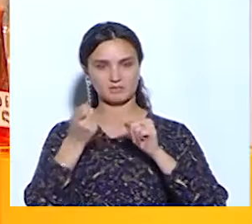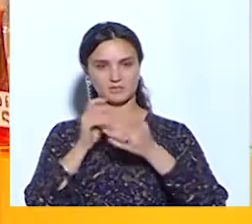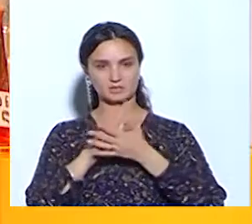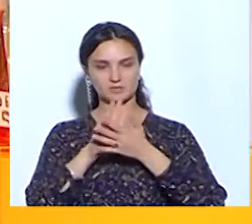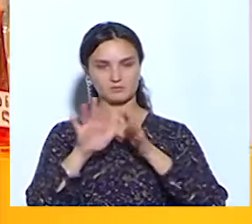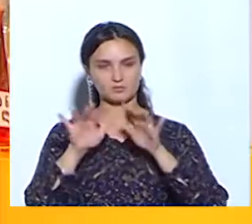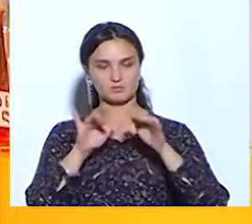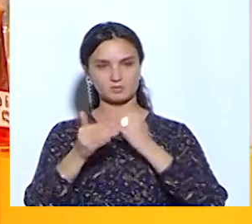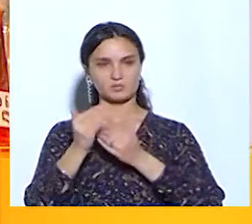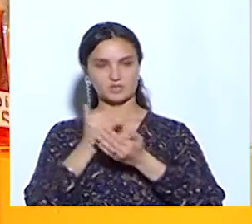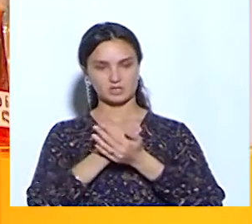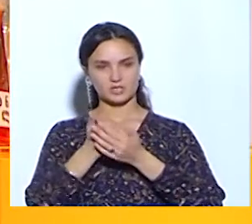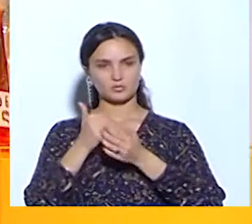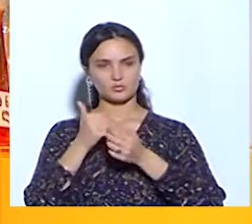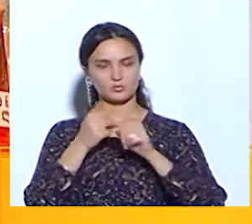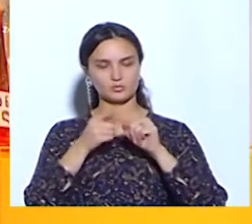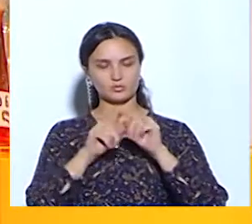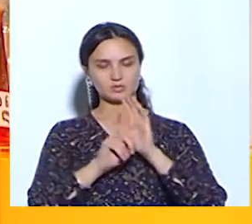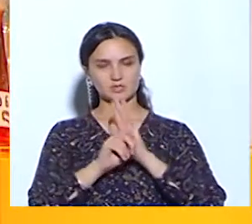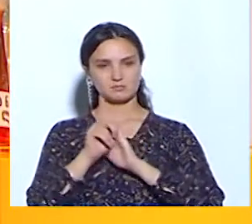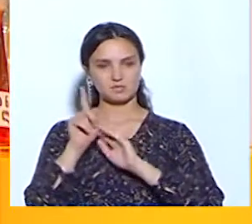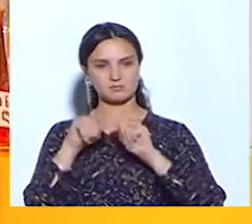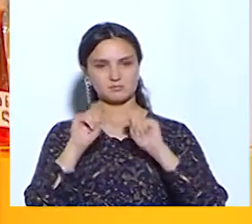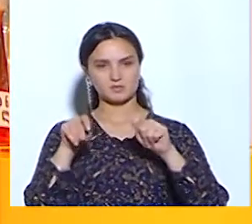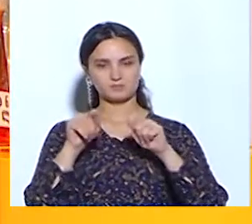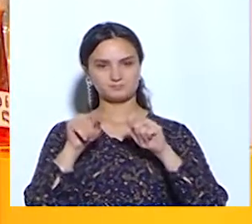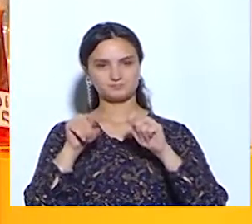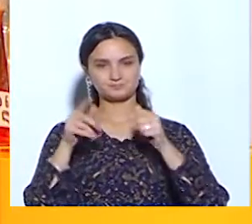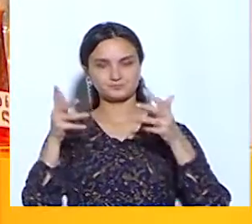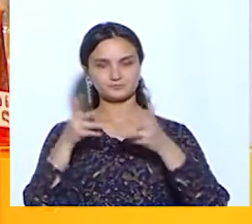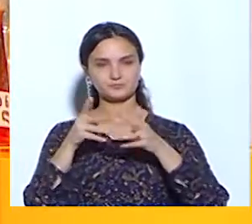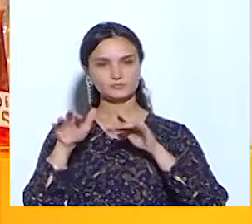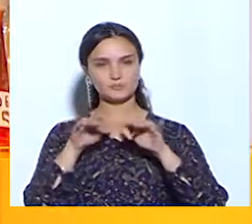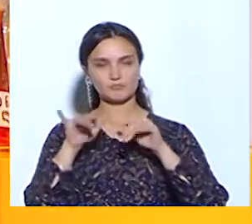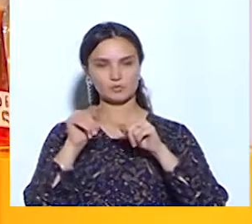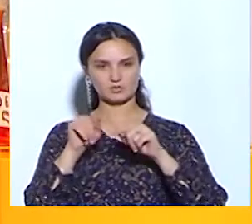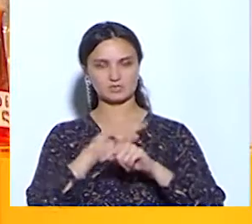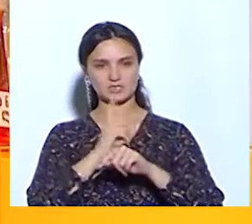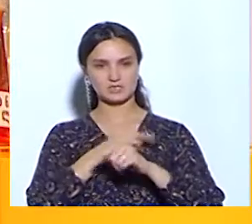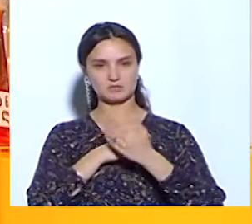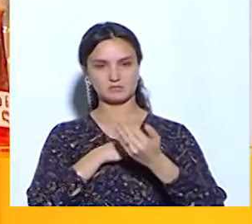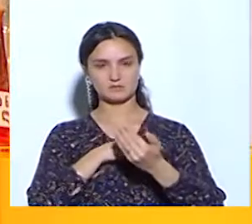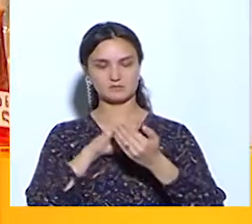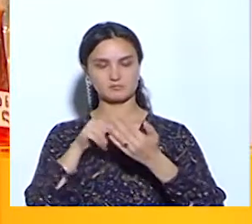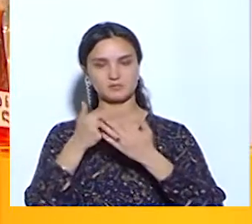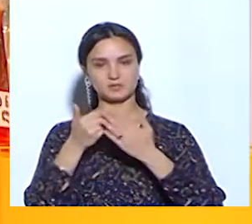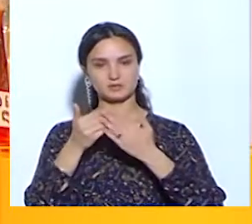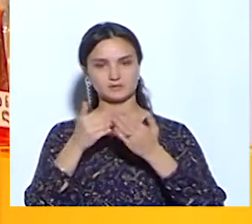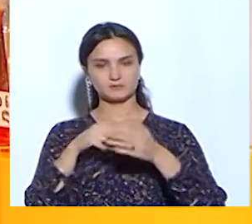ბაქტერიების მოქმედების შედეგად როგორ იქმნება მაგალითად ფონი ანთებითი პროცესის გაძლიერებისათვის,